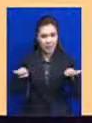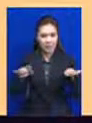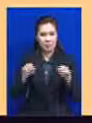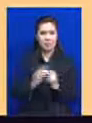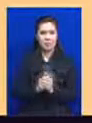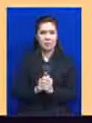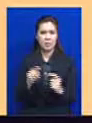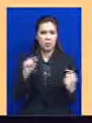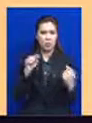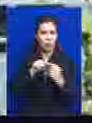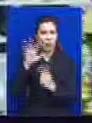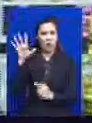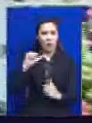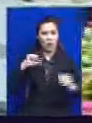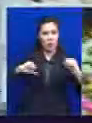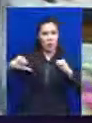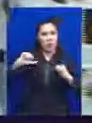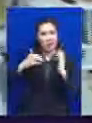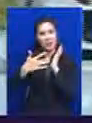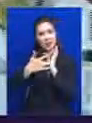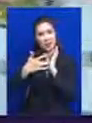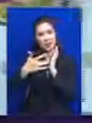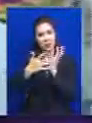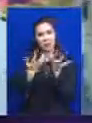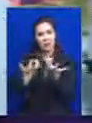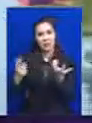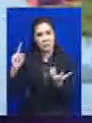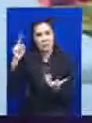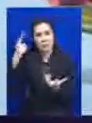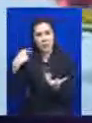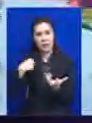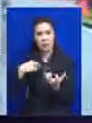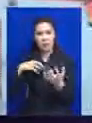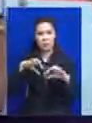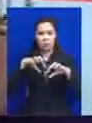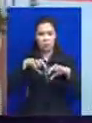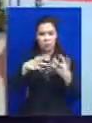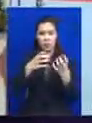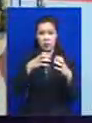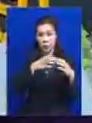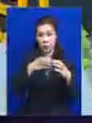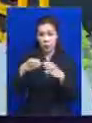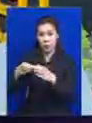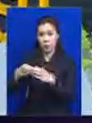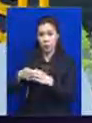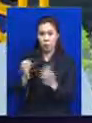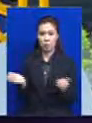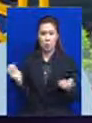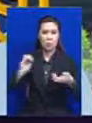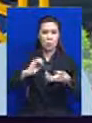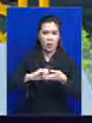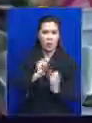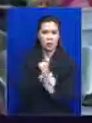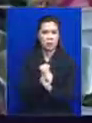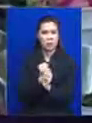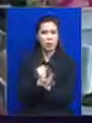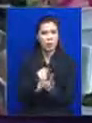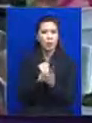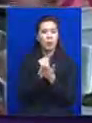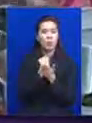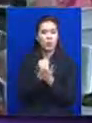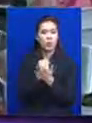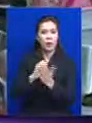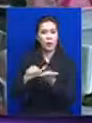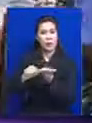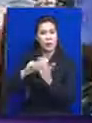ใช้วิทยาศาสตร์เทคโนโลยีและนวัตกรรมทำให้ขณะนี้หลายภาคส่วนต่างผนึกกำลังเพื่อช่วยกันพัฒนาสินค้าโอท็อปซึ่งหลังจากนี้ไป